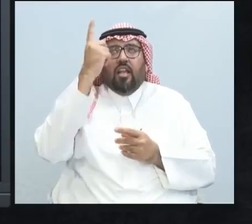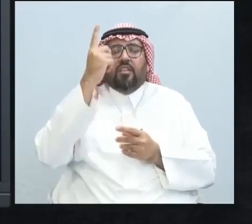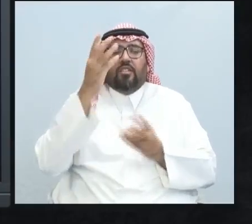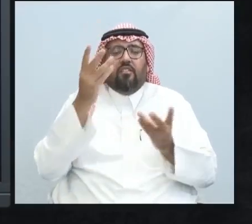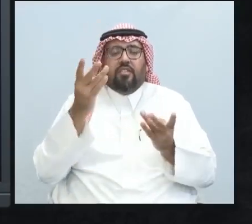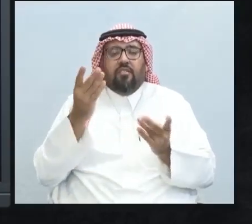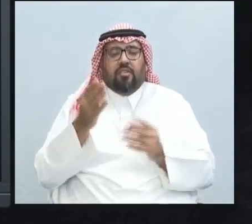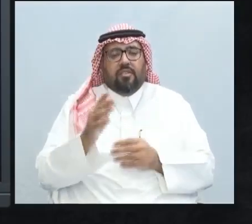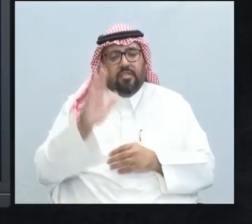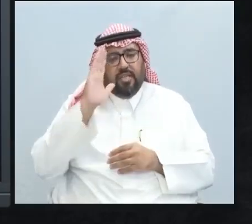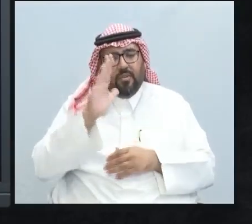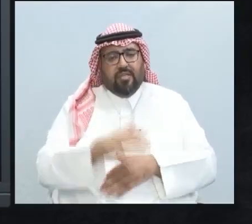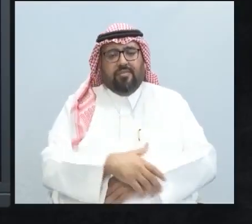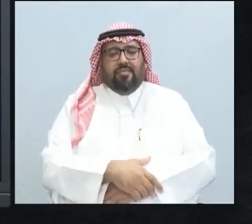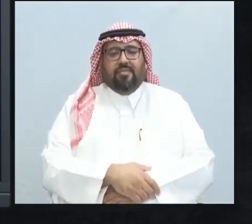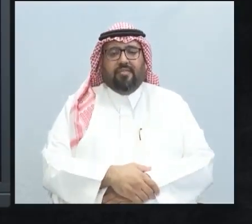الا انت استغفرك واتوب اليك